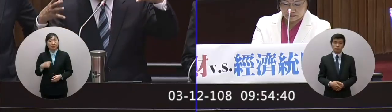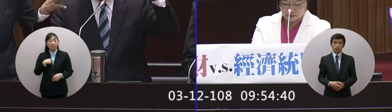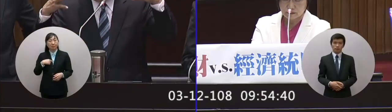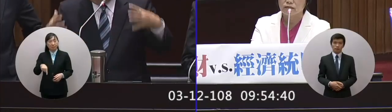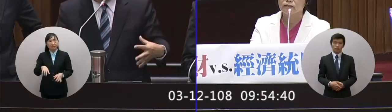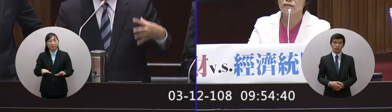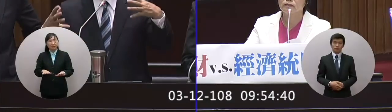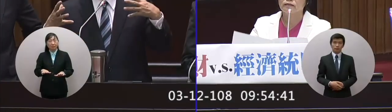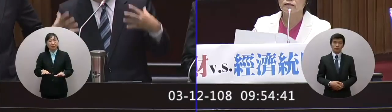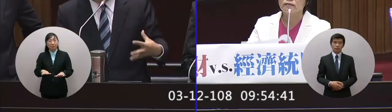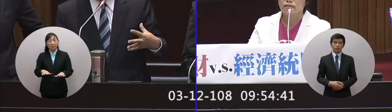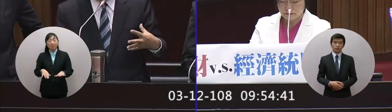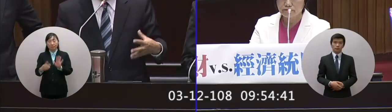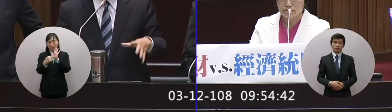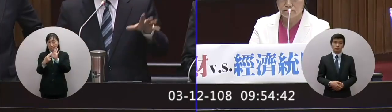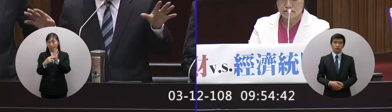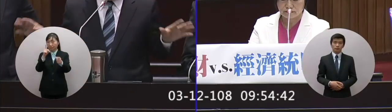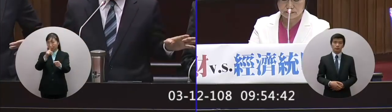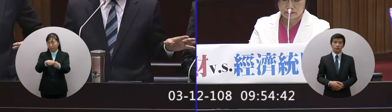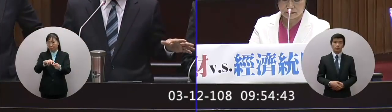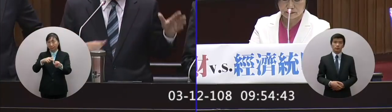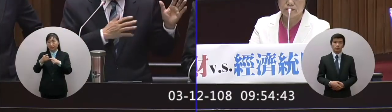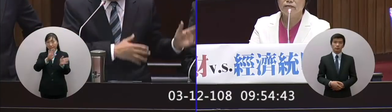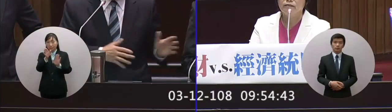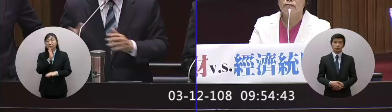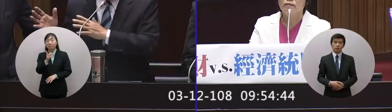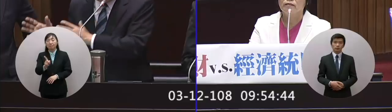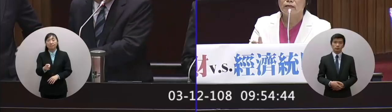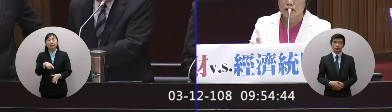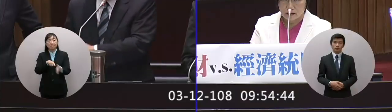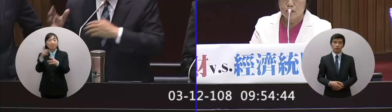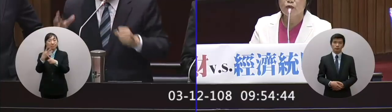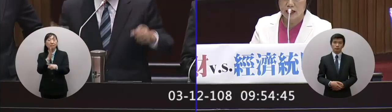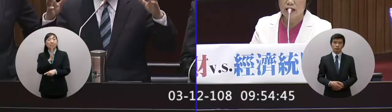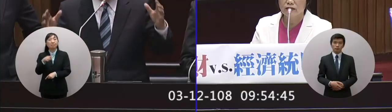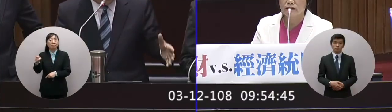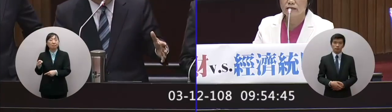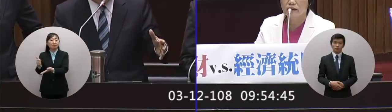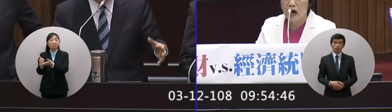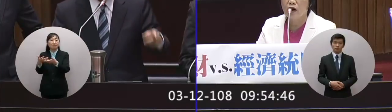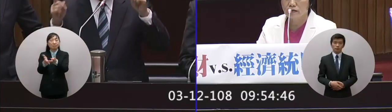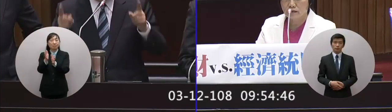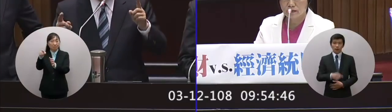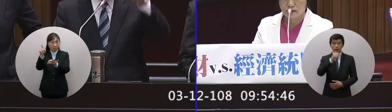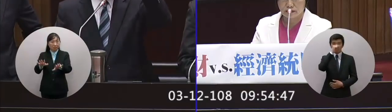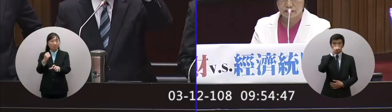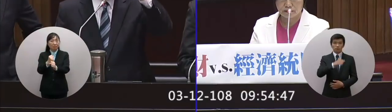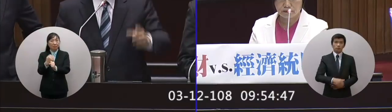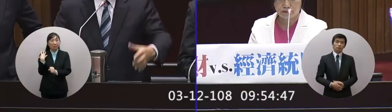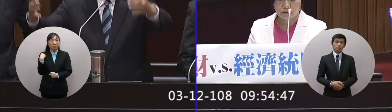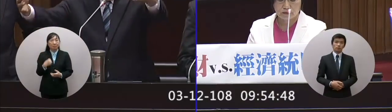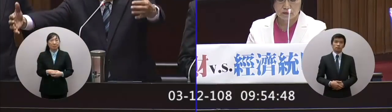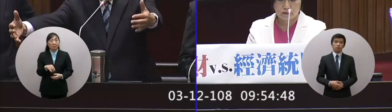来表示。目标甲态度，啊，专业的部分，咱的部长甲主委拢等咧进行。 好， 就是第